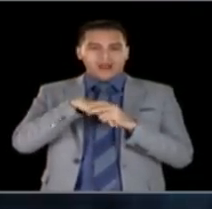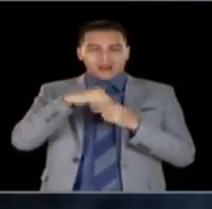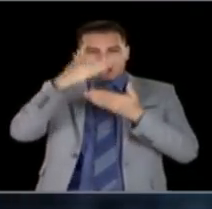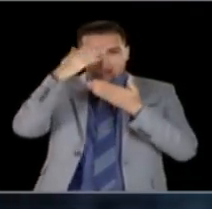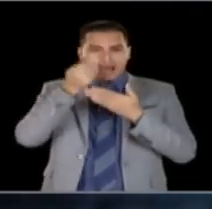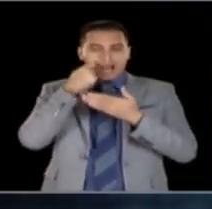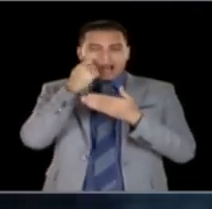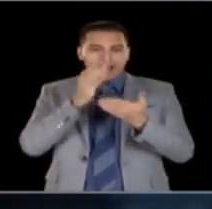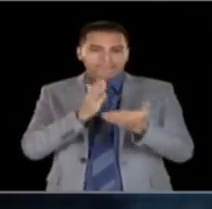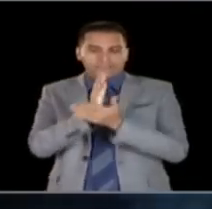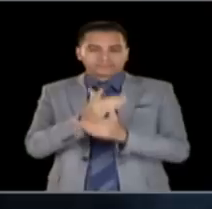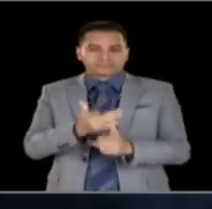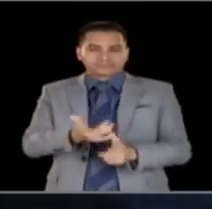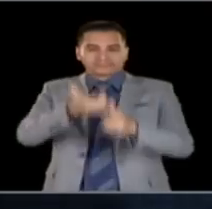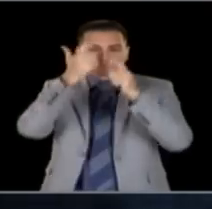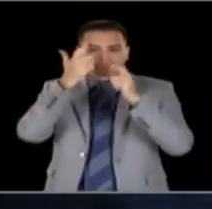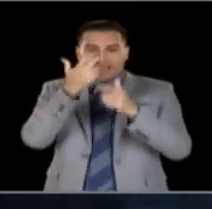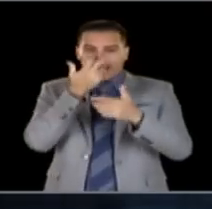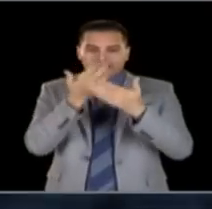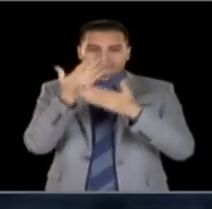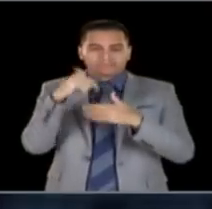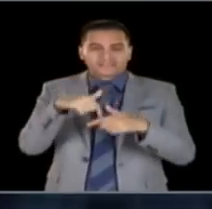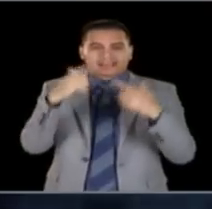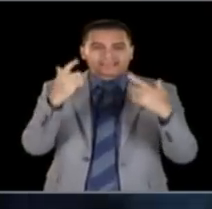في إحدى الدول الأسيوية، فما هي؟